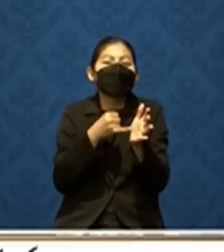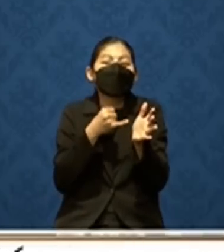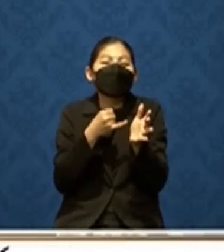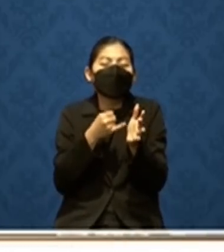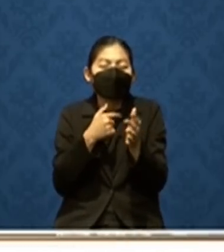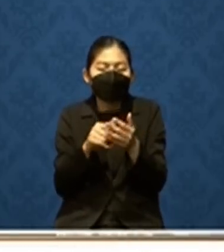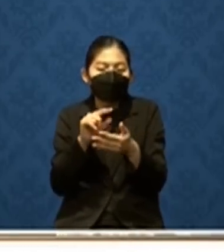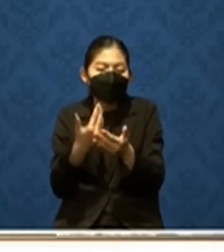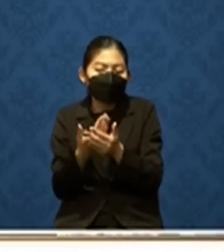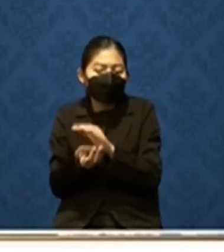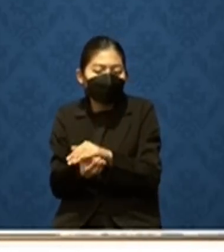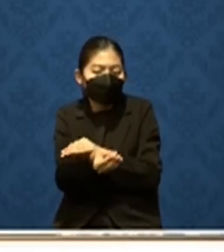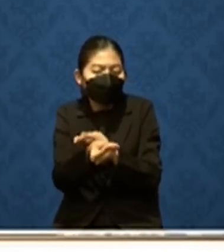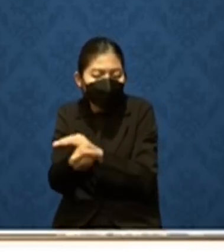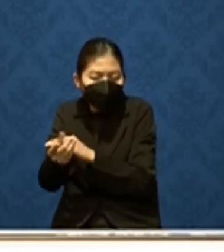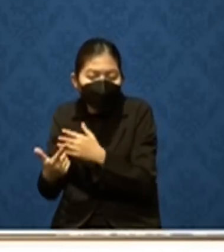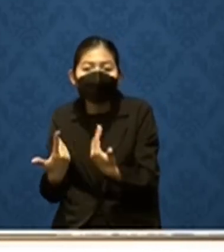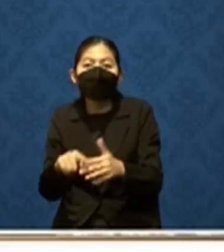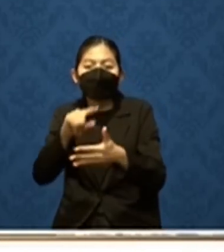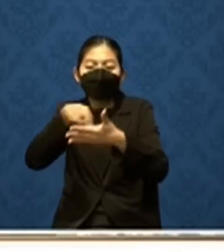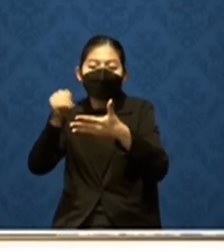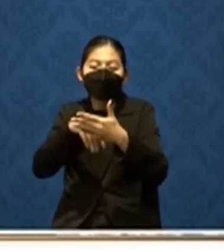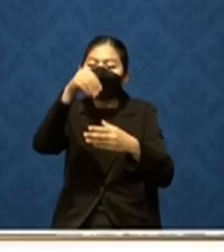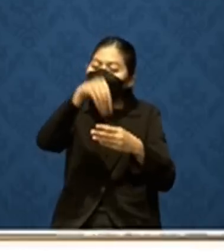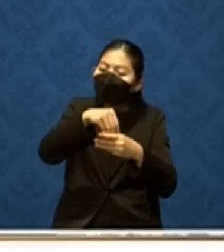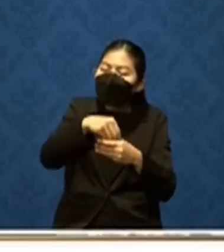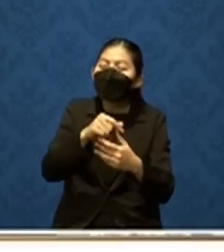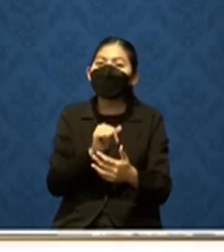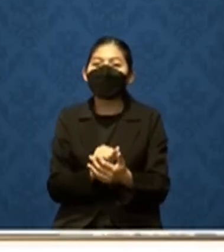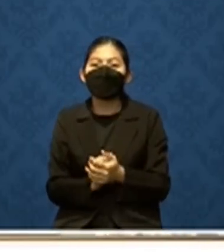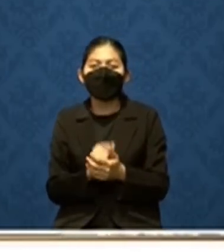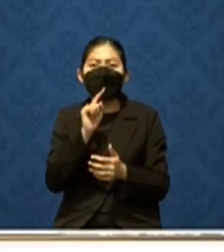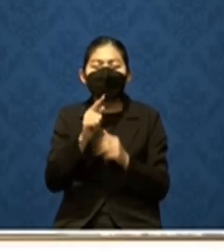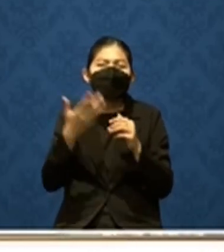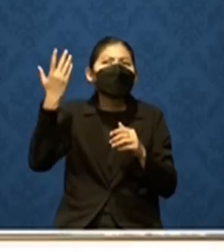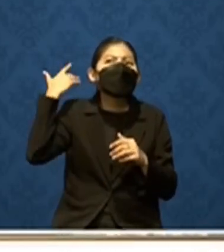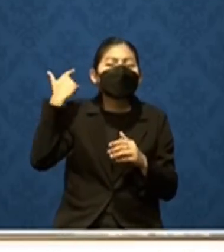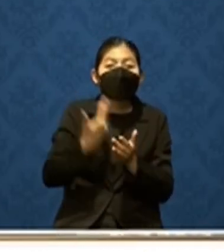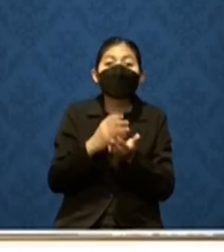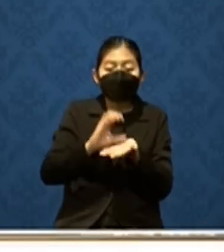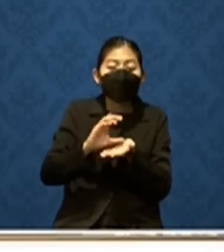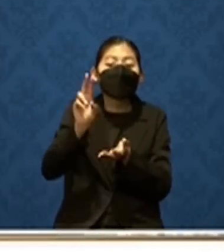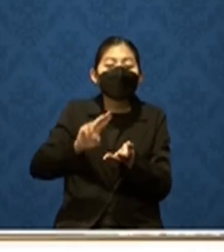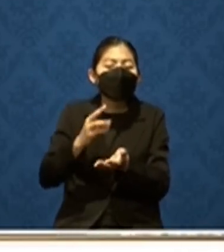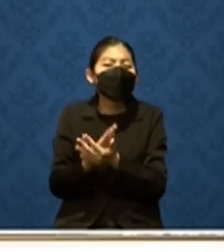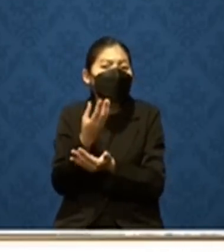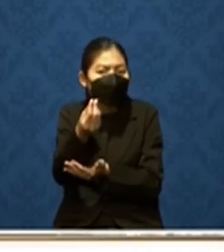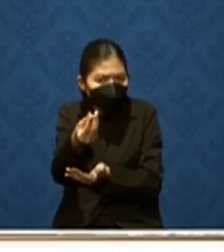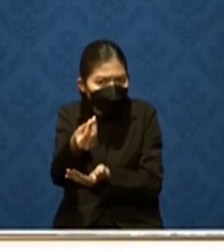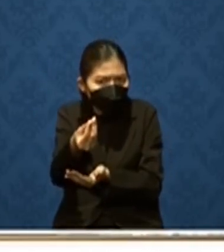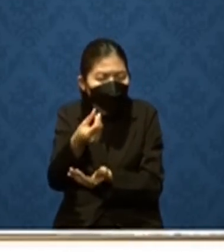ในการลงคะแนนมติที่สำคัญสำคัญงบประมาณที่ผ่านมาท่านใช้เป็นเท่าไหร่มี